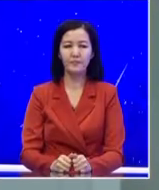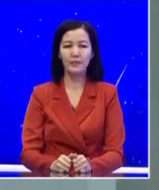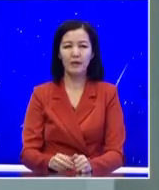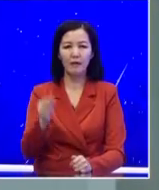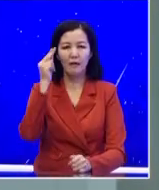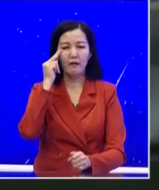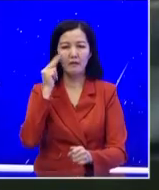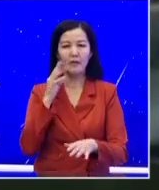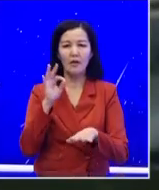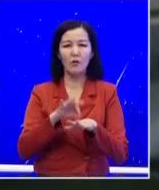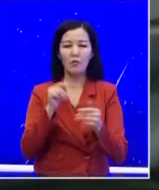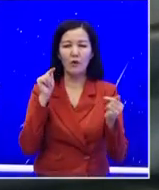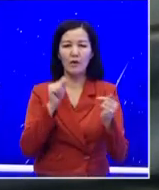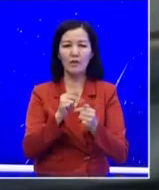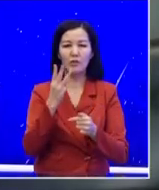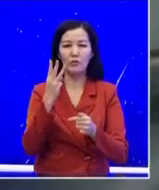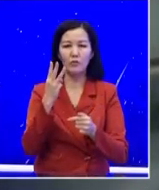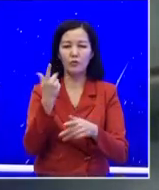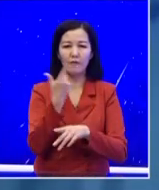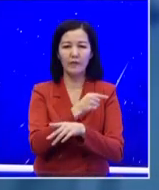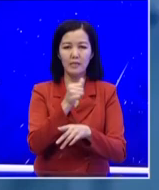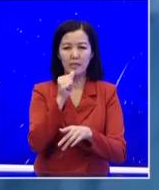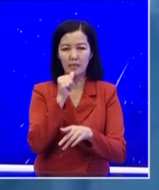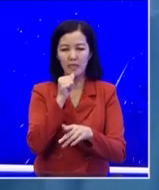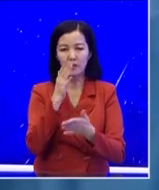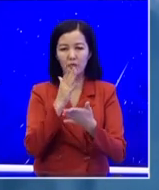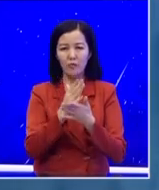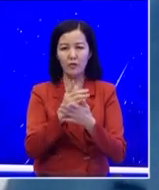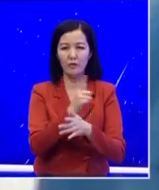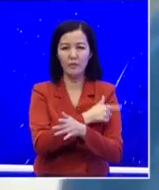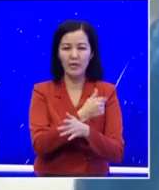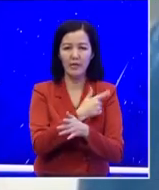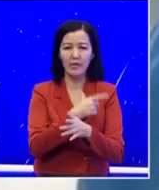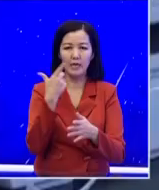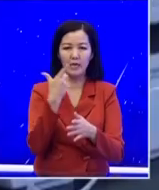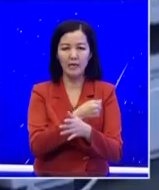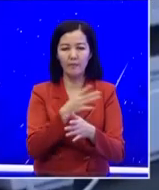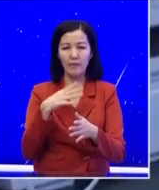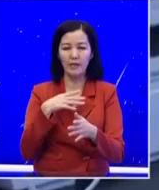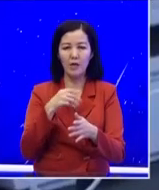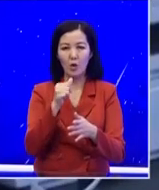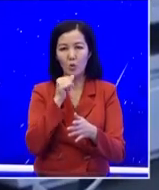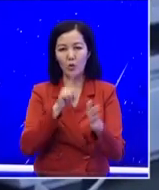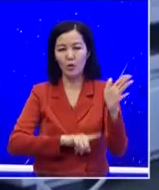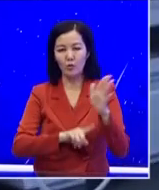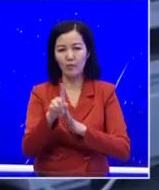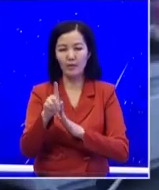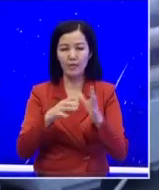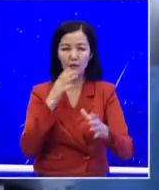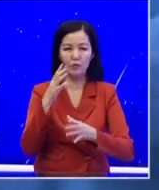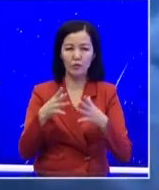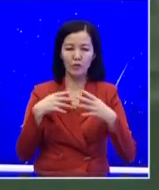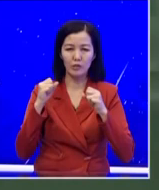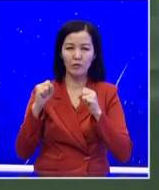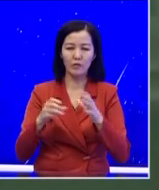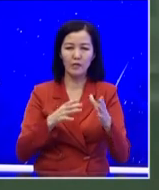Қытайда қауіпті дертке қарсы 3 вакцина сынақтан өткізіліп жатыр. Дәрігерлер екпені адамдарға қолдануды бастаған. Дүниежүзілік денсаулық